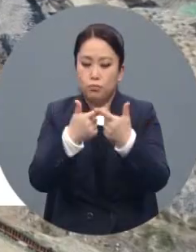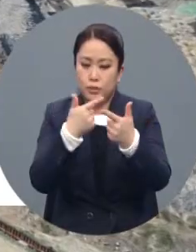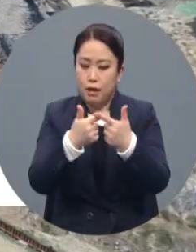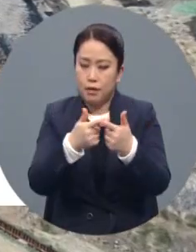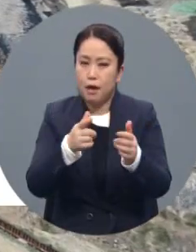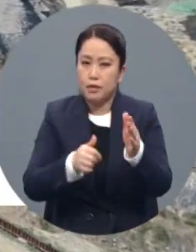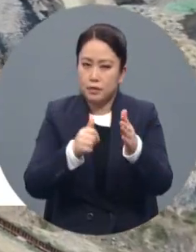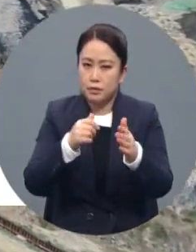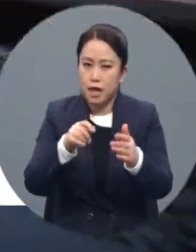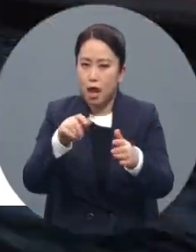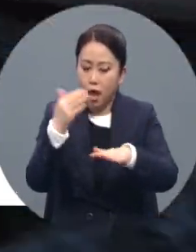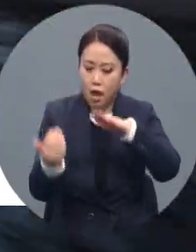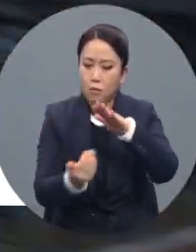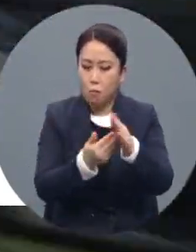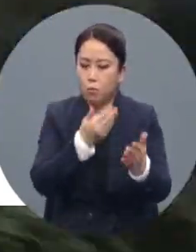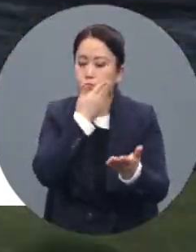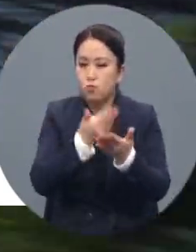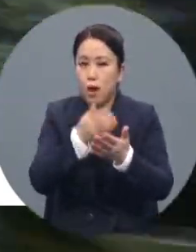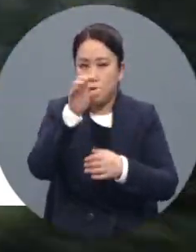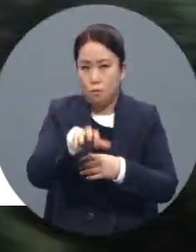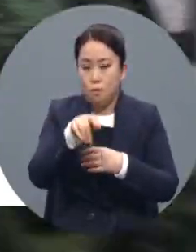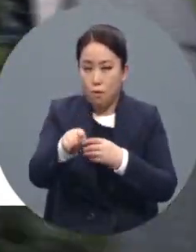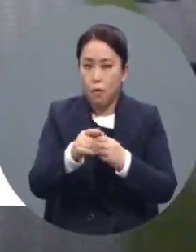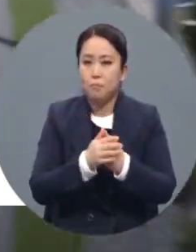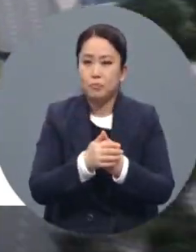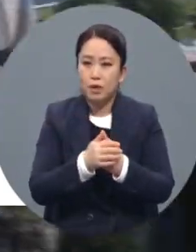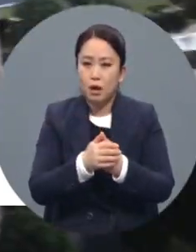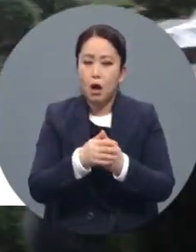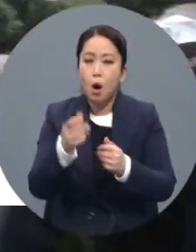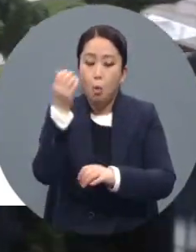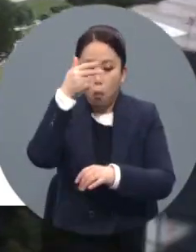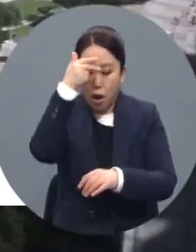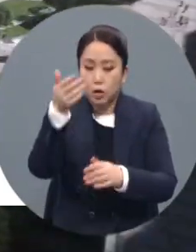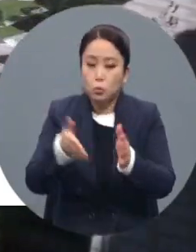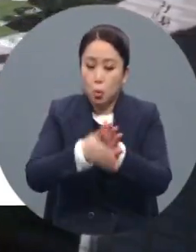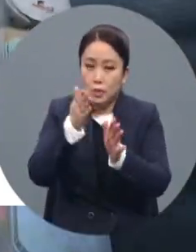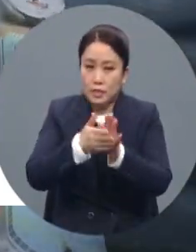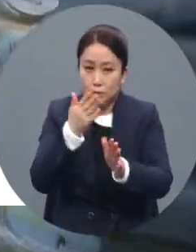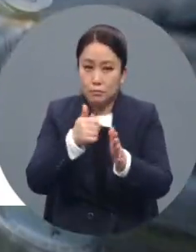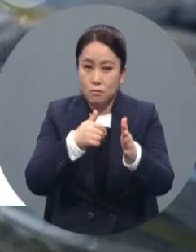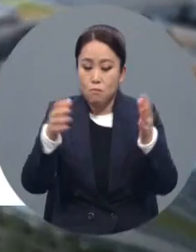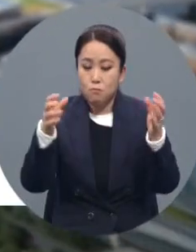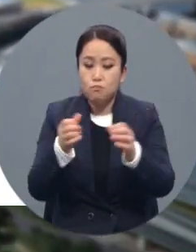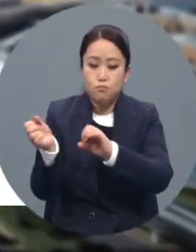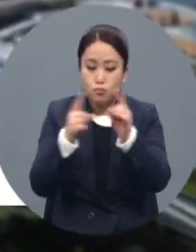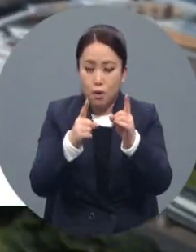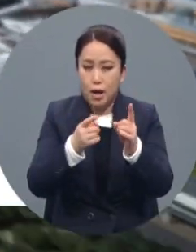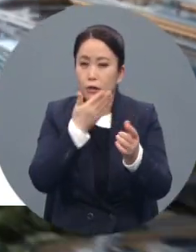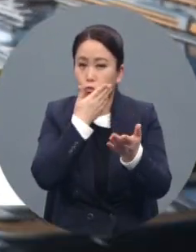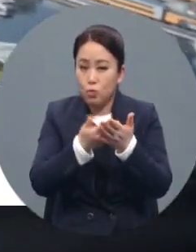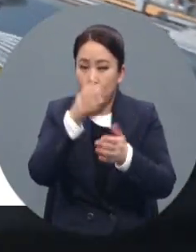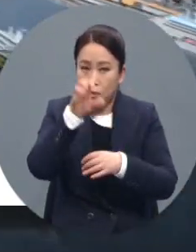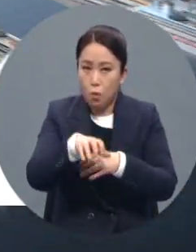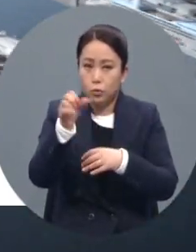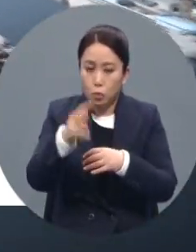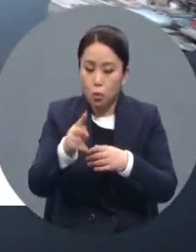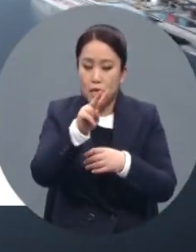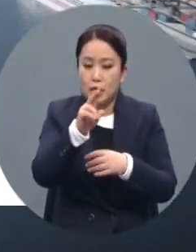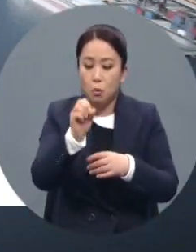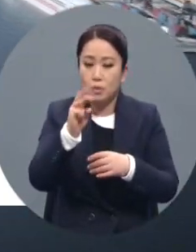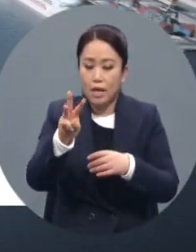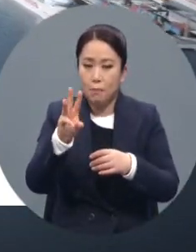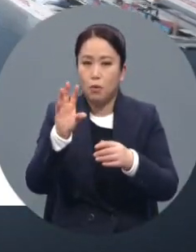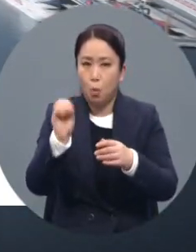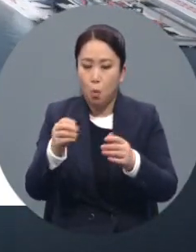꼽힙니다. 부산 온도심 부활의 상징적 장소이자 2030 부산엑스포 유치 예정지로 대선 주자들의